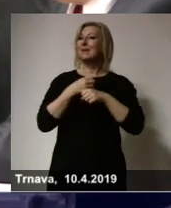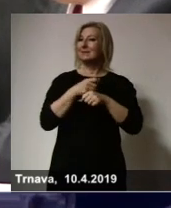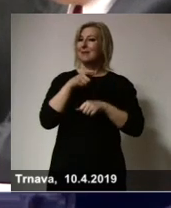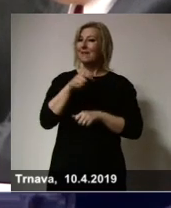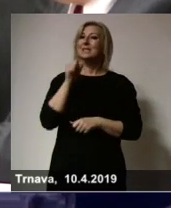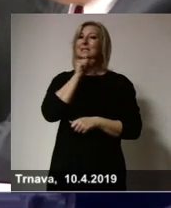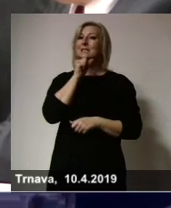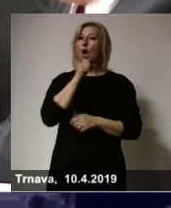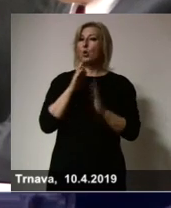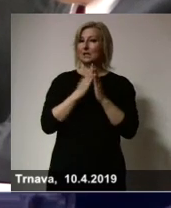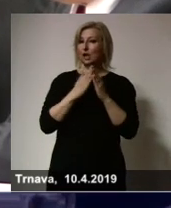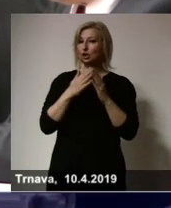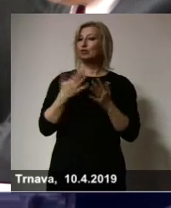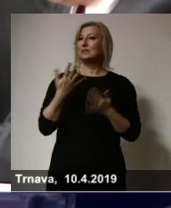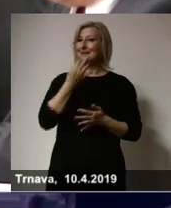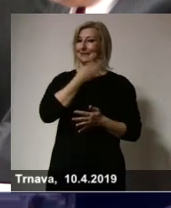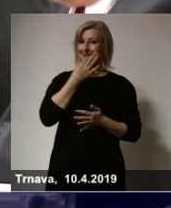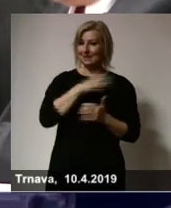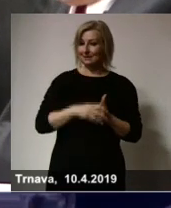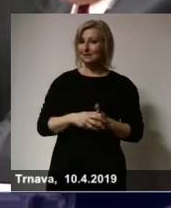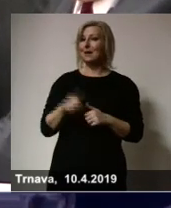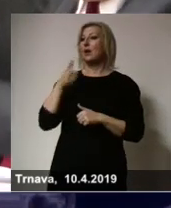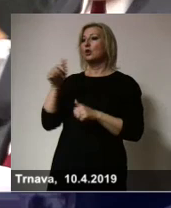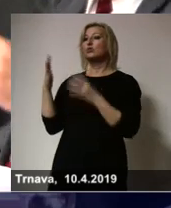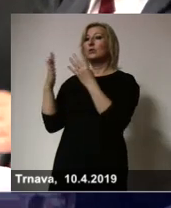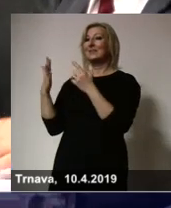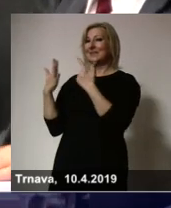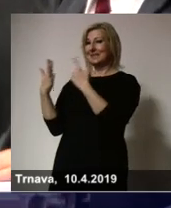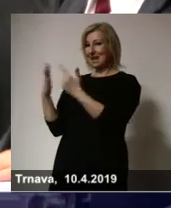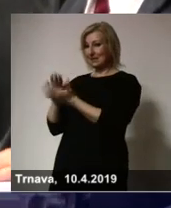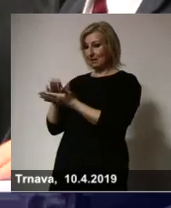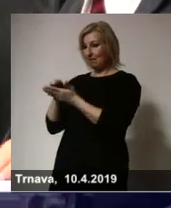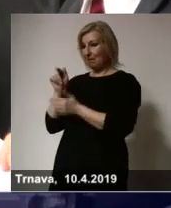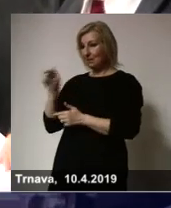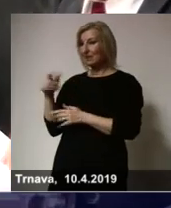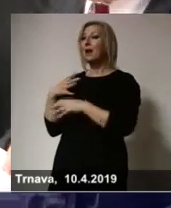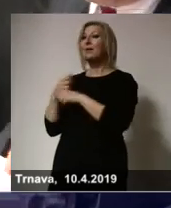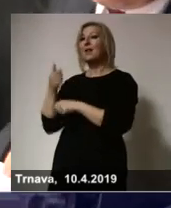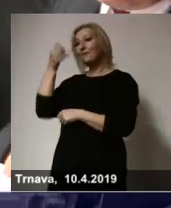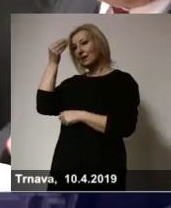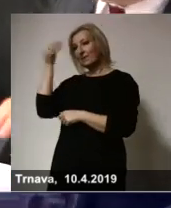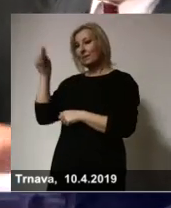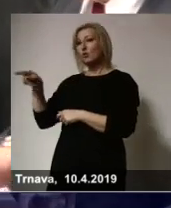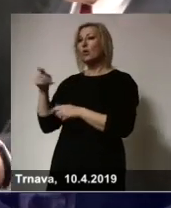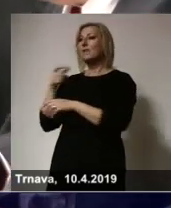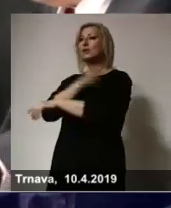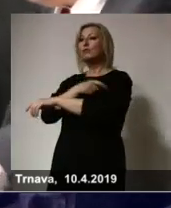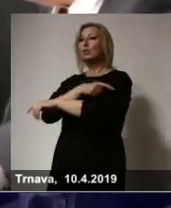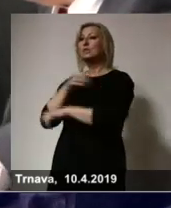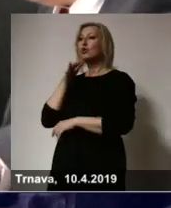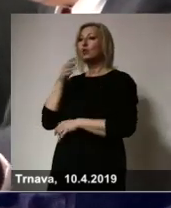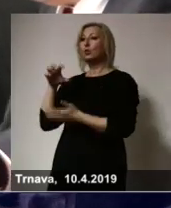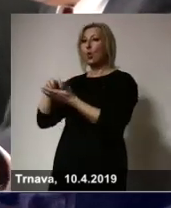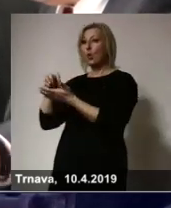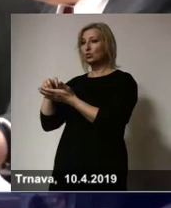Záhorskej knižnice v Senici, materiál číslo 197, návrh na vymenovanie do funkcie riaditeľky Žitnoostrovskej knižnice